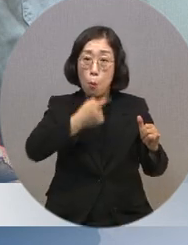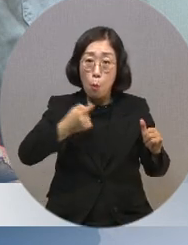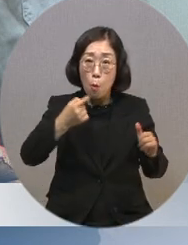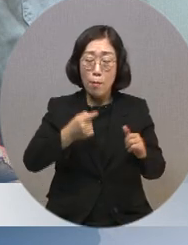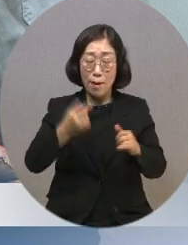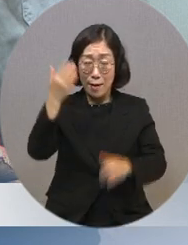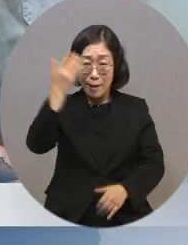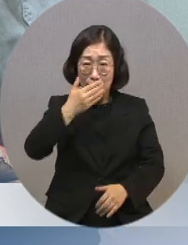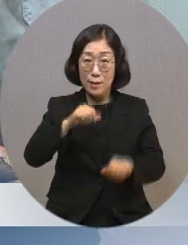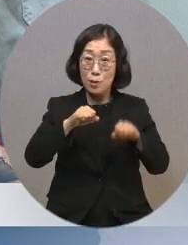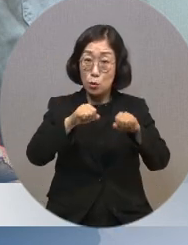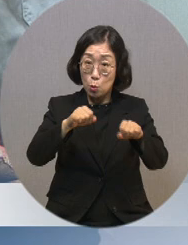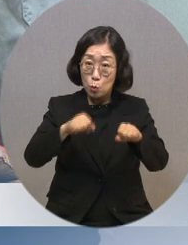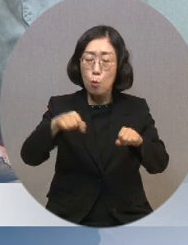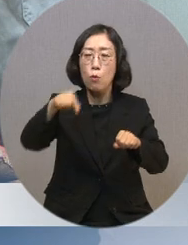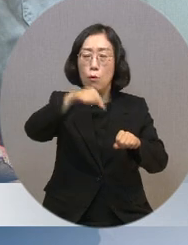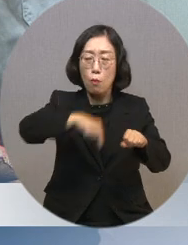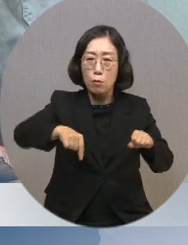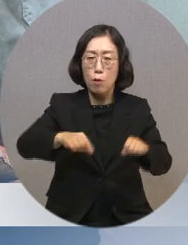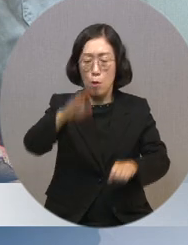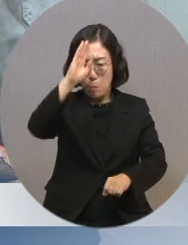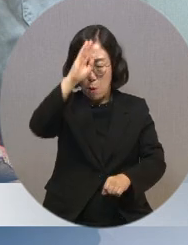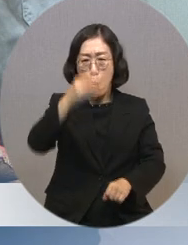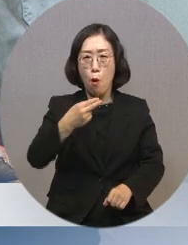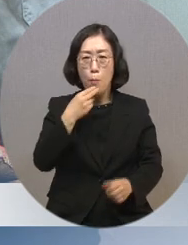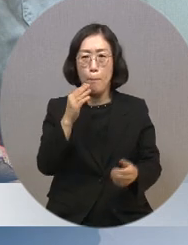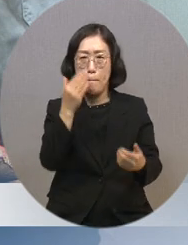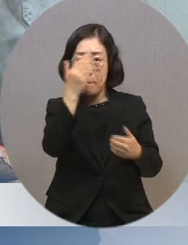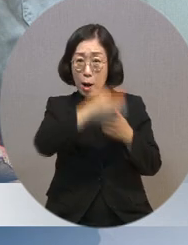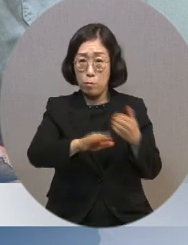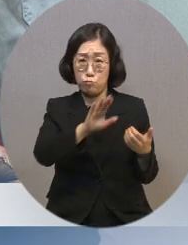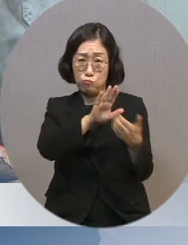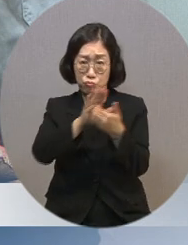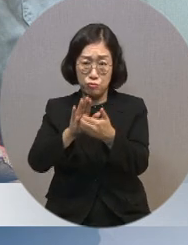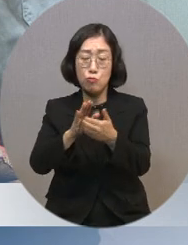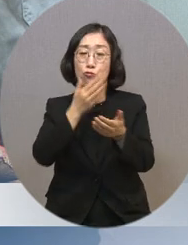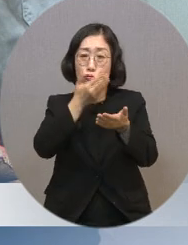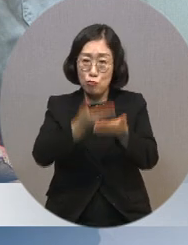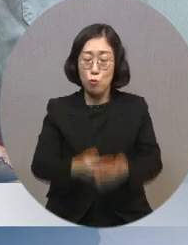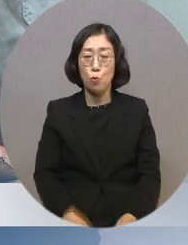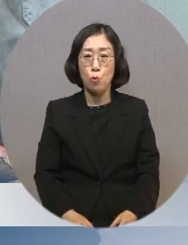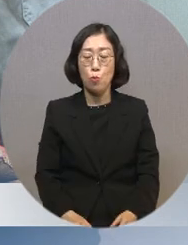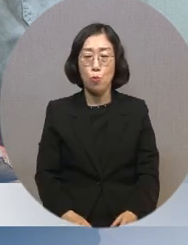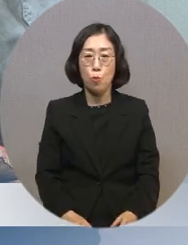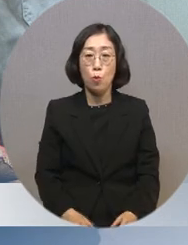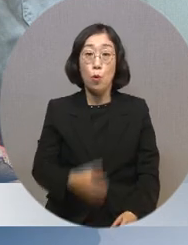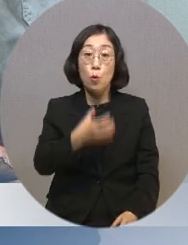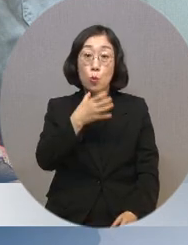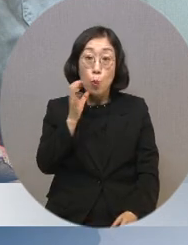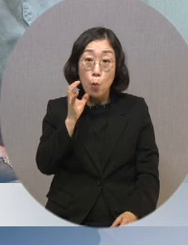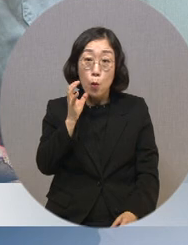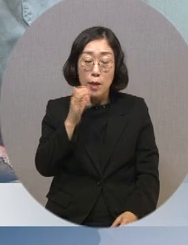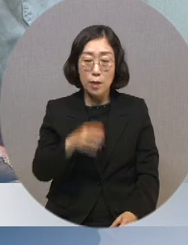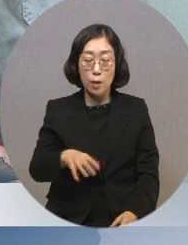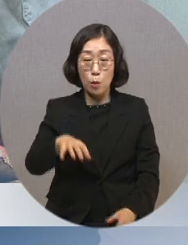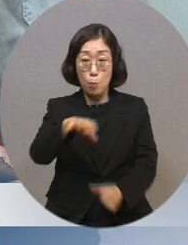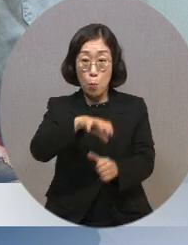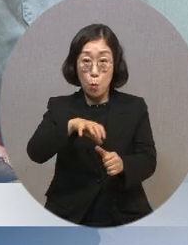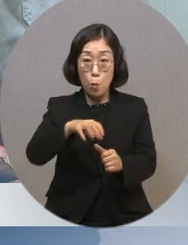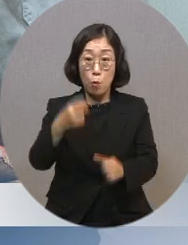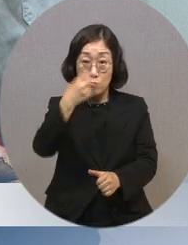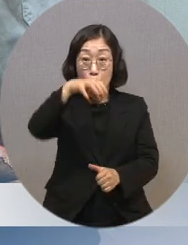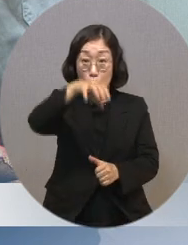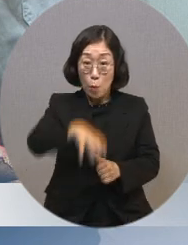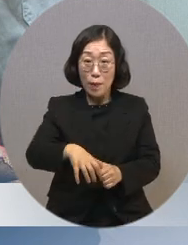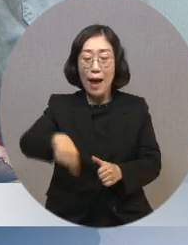치매 예방뿐만 아니라 여러 질병으로부터 멀어지게 하는데요. 최근 요양원 내 구강 보건실을 개최해 어르신들의